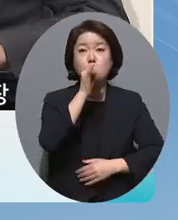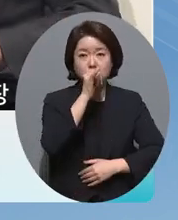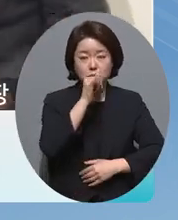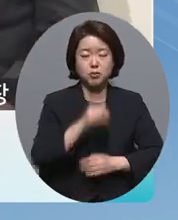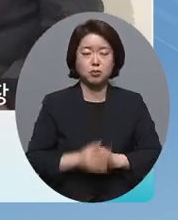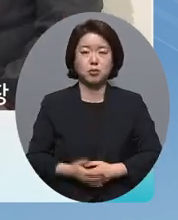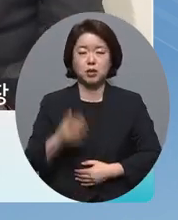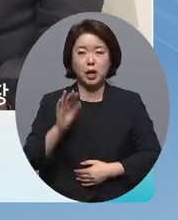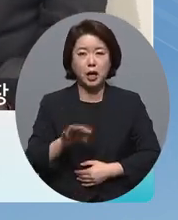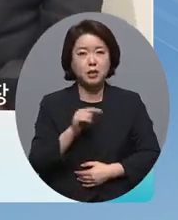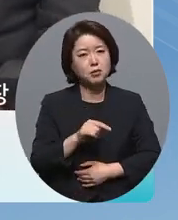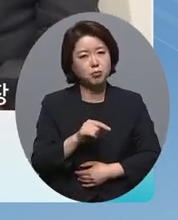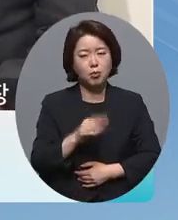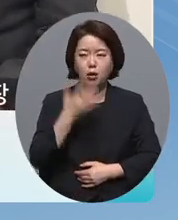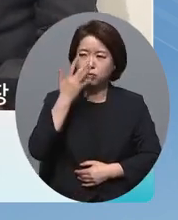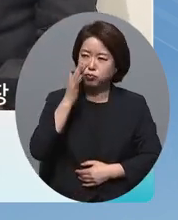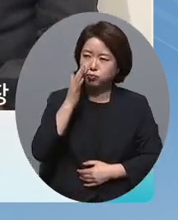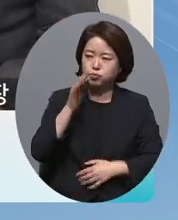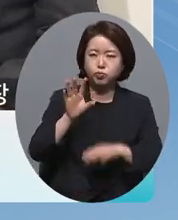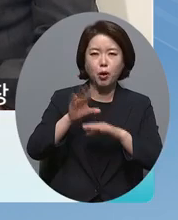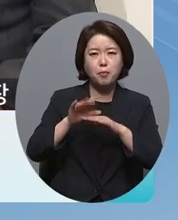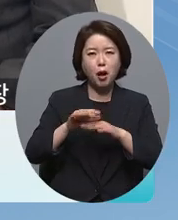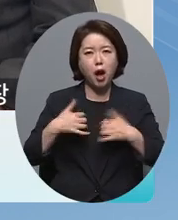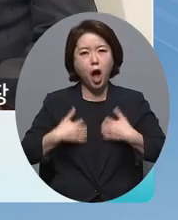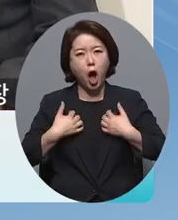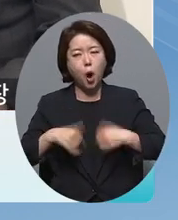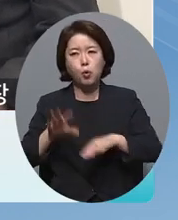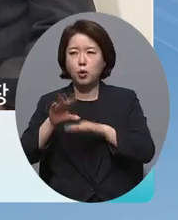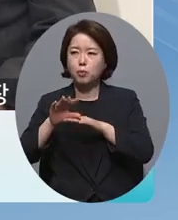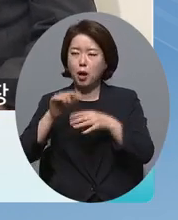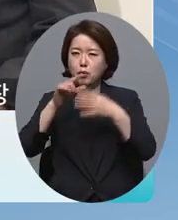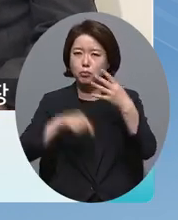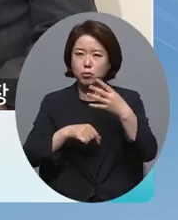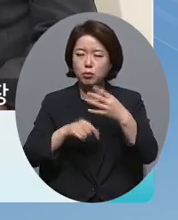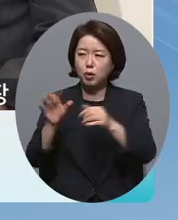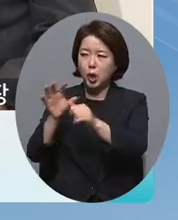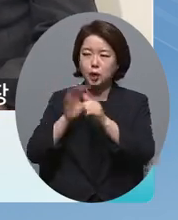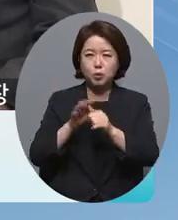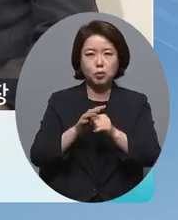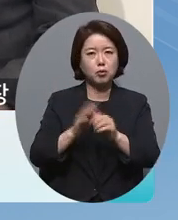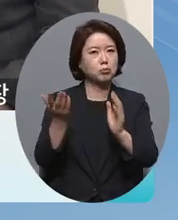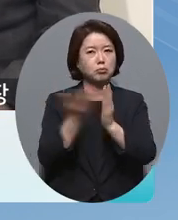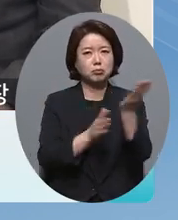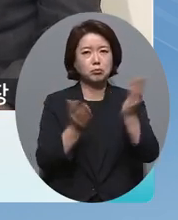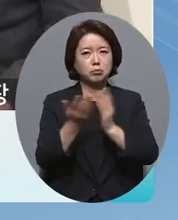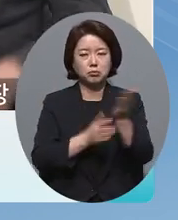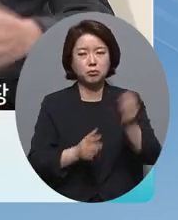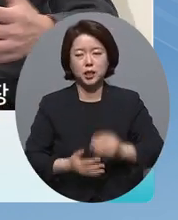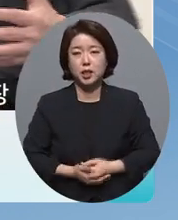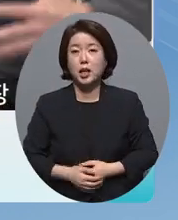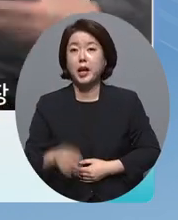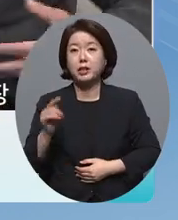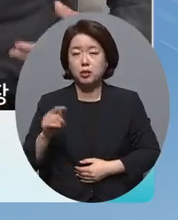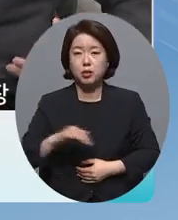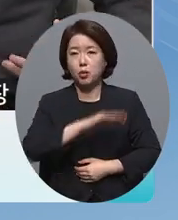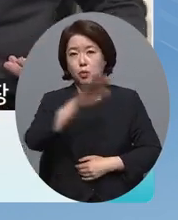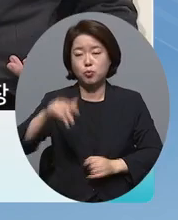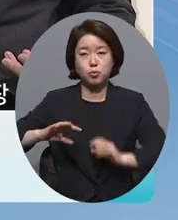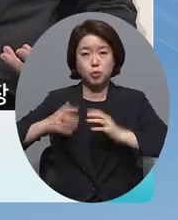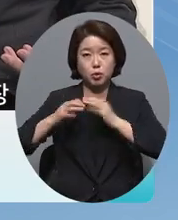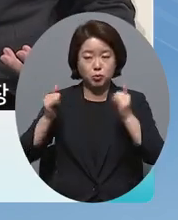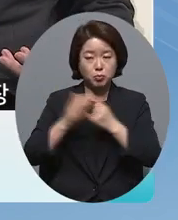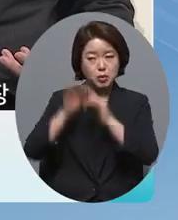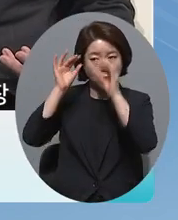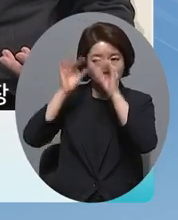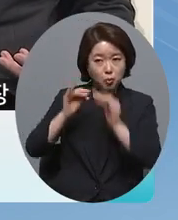있겠는데 글쎄 풍자 프로그램 인용하는 것은 적절한 것 같지는 않고 저 부분이 이제 우리 국민들이 또